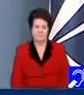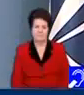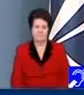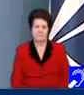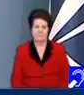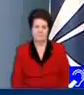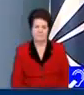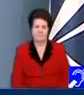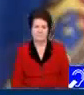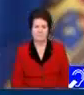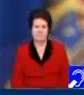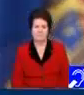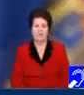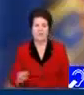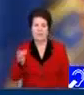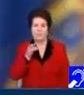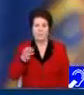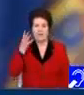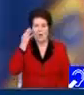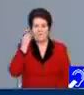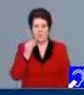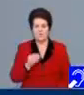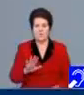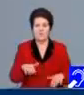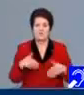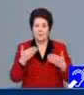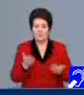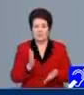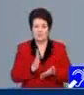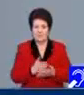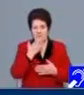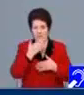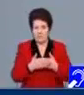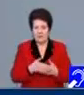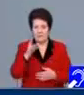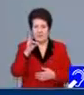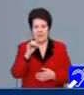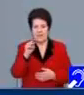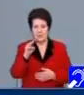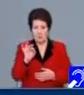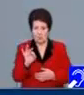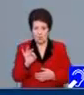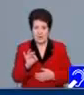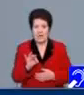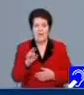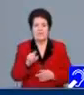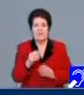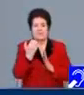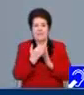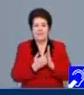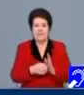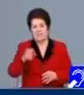defenses against cyber attack. Republica Moldova își propune să fie mai aproape de NATO, de standardele